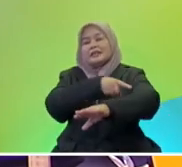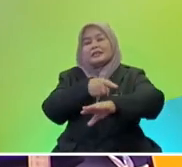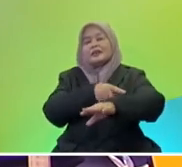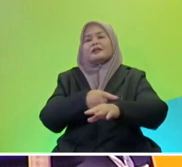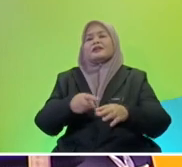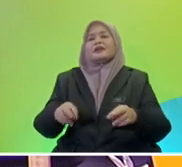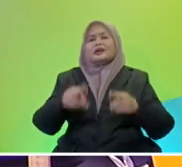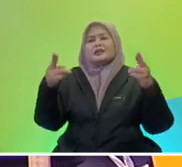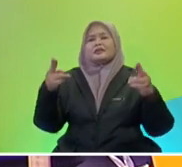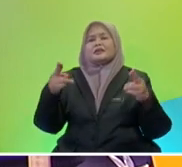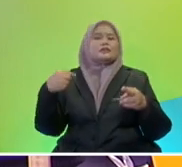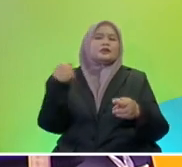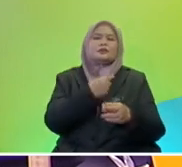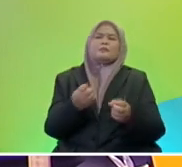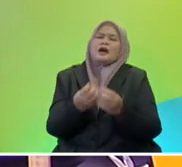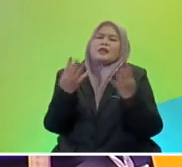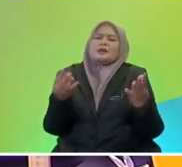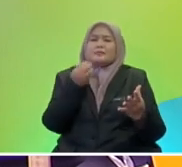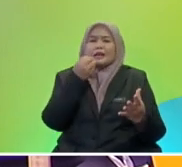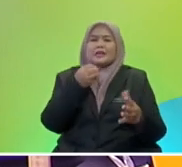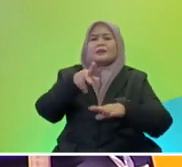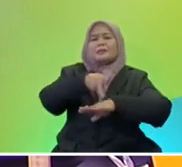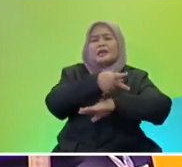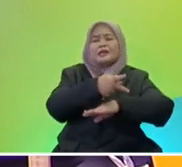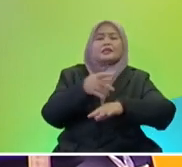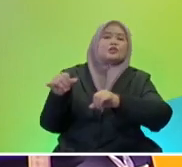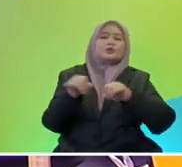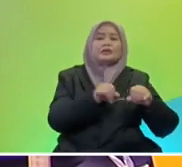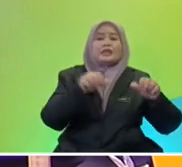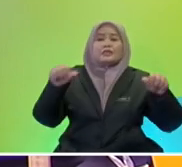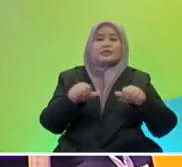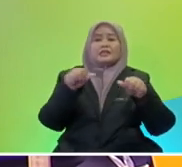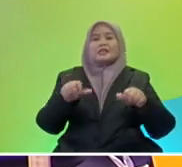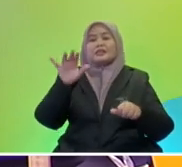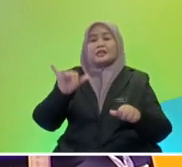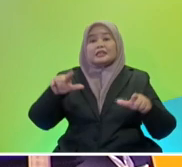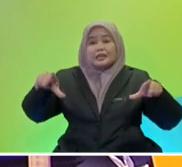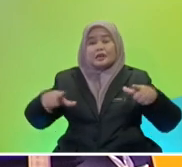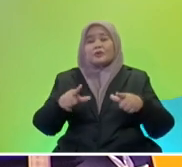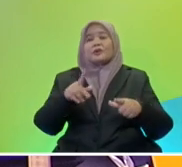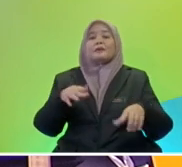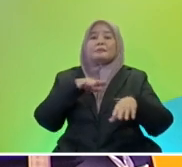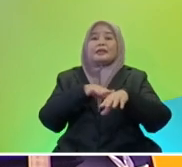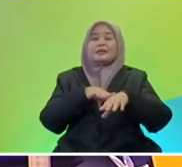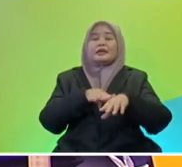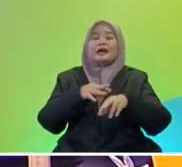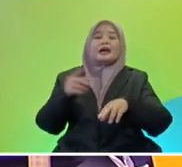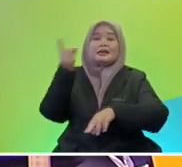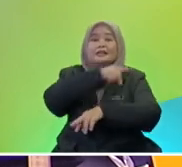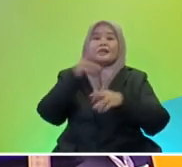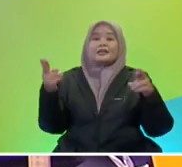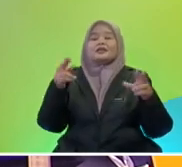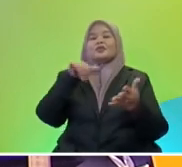tersebut kita ada macam-macam jenis makanan ada pakaian dan juga ada Activity yang dilaksanakan pada perayaan tersebut